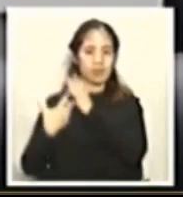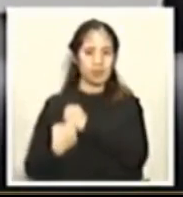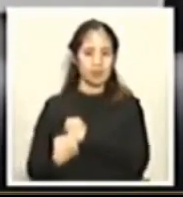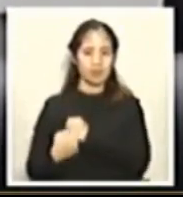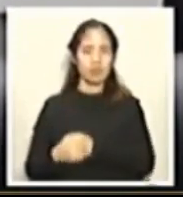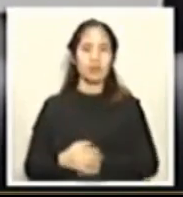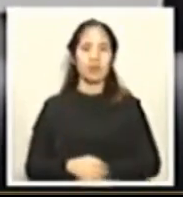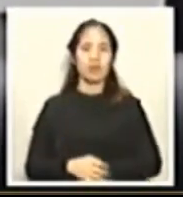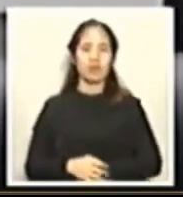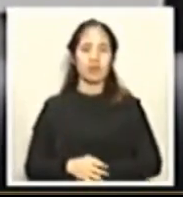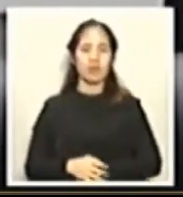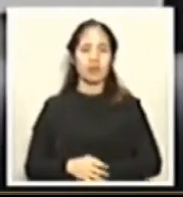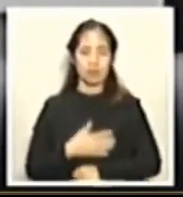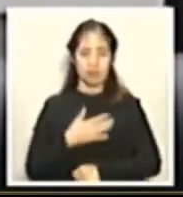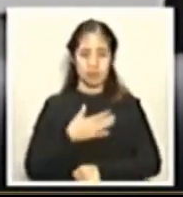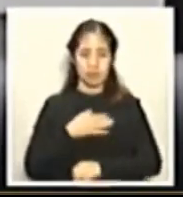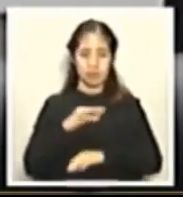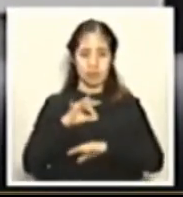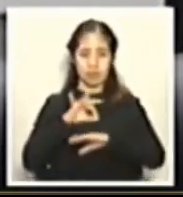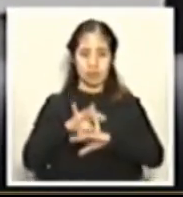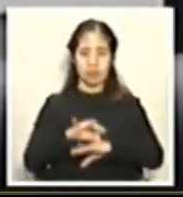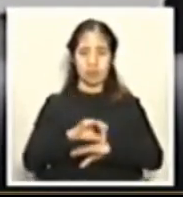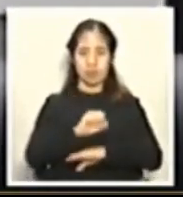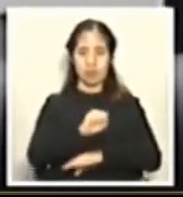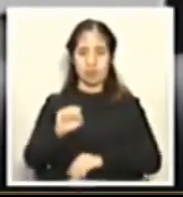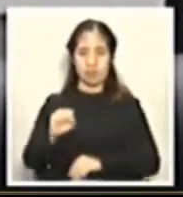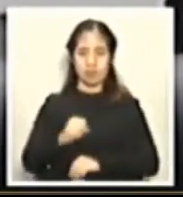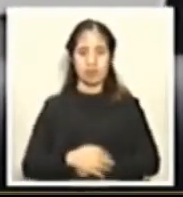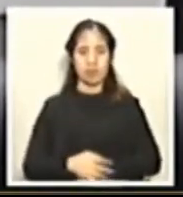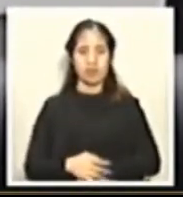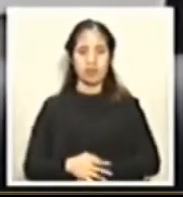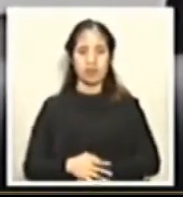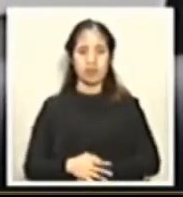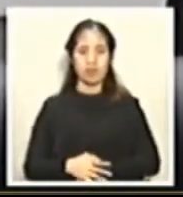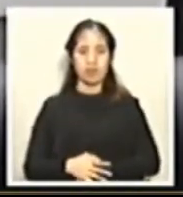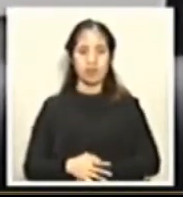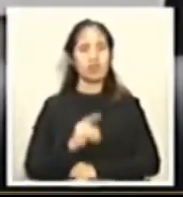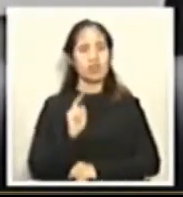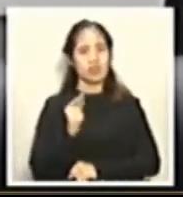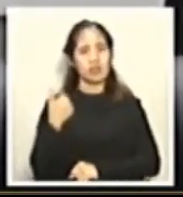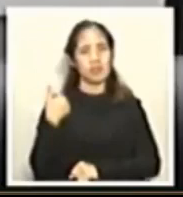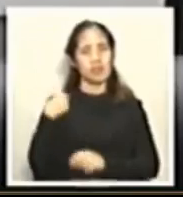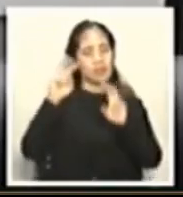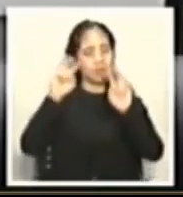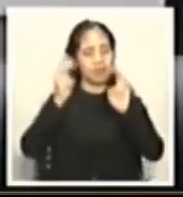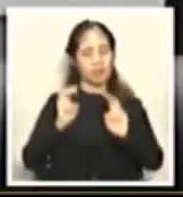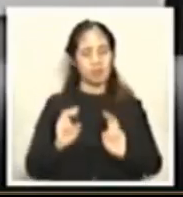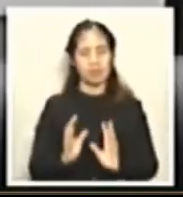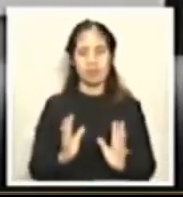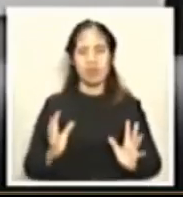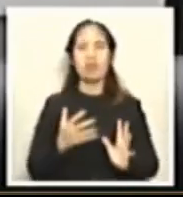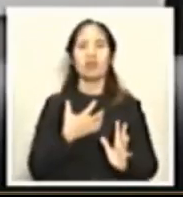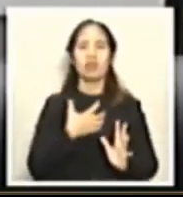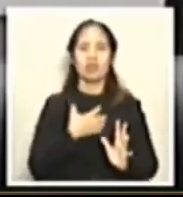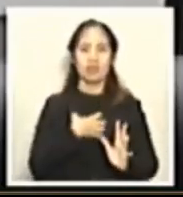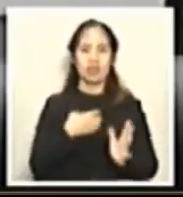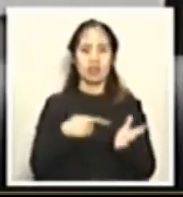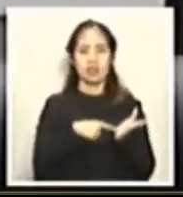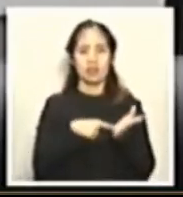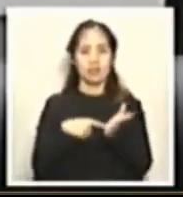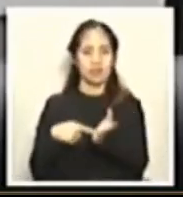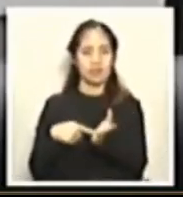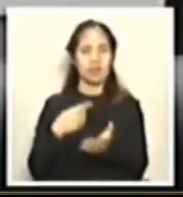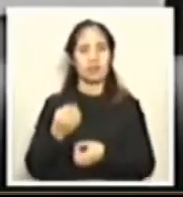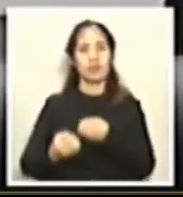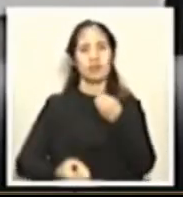ชื่อในฐานะสมาชิกรัฐสภาจริงๆก็มีประเด็นหลายประเด็นนะครับที่อยากจะหยิบยกขึ้นมาอภิปร